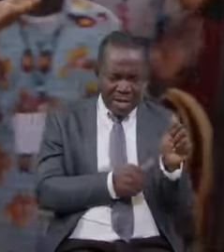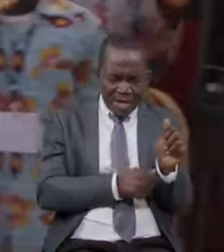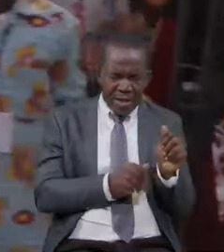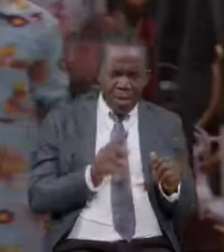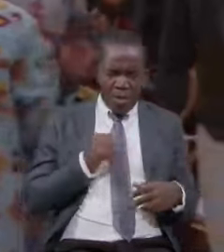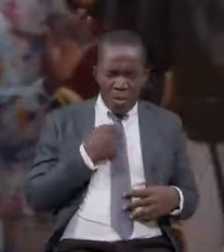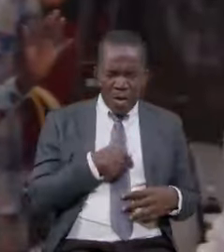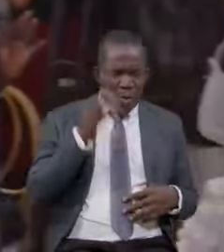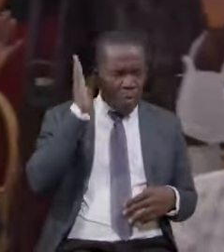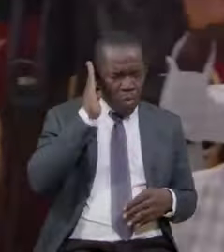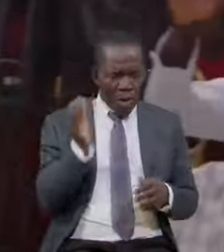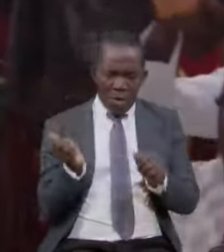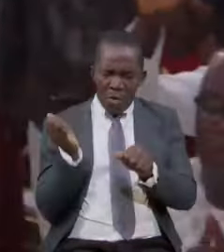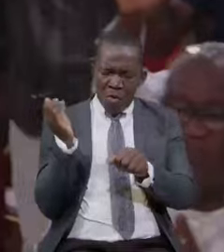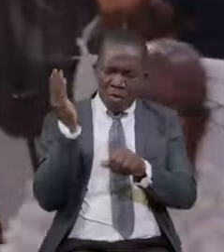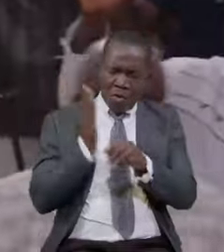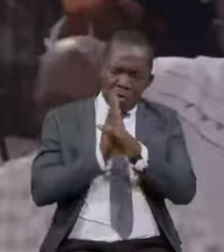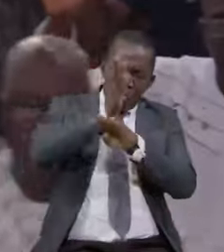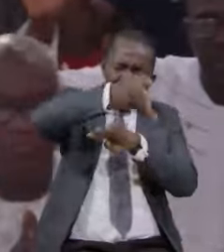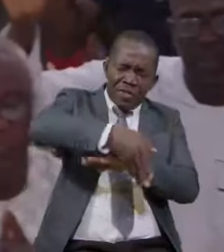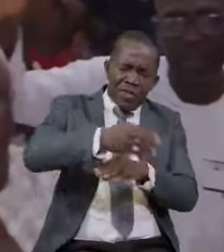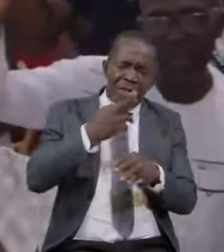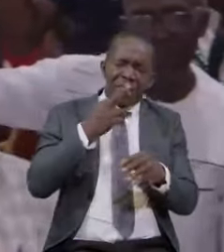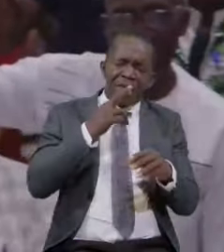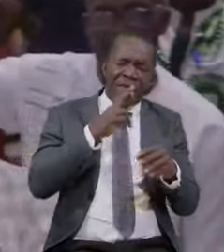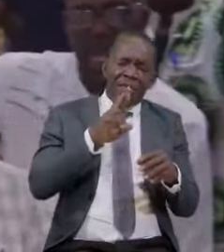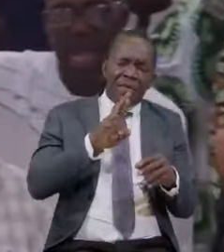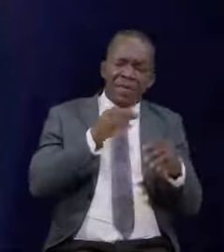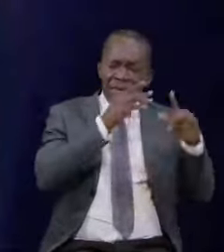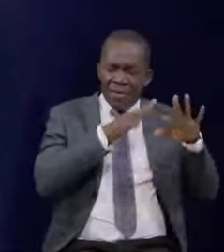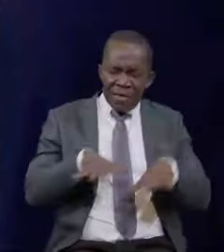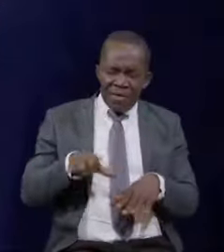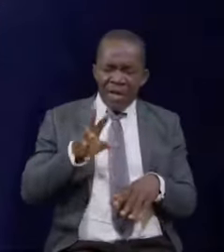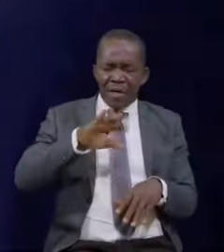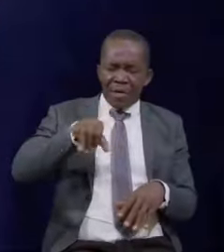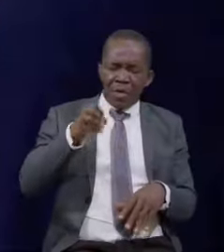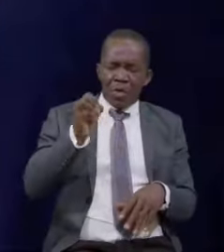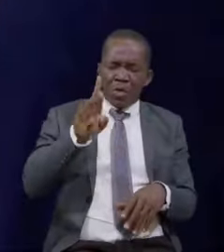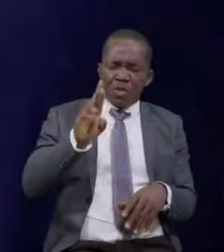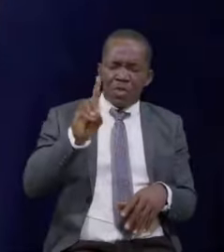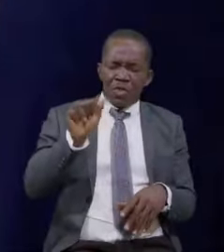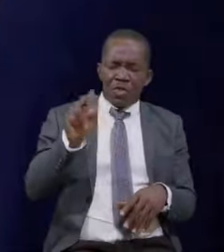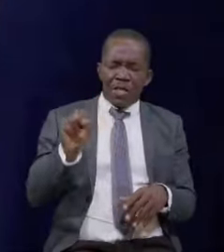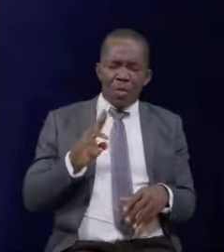Jourdain tu ne seras pas laissé derrière au nom de